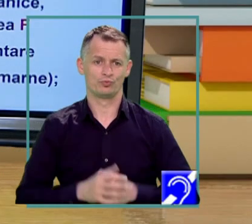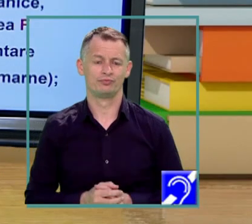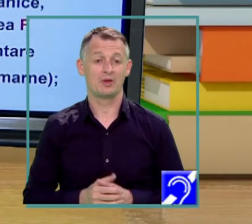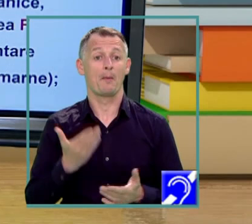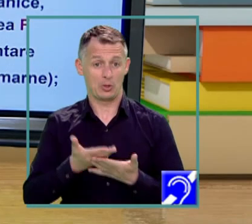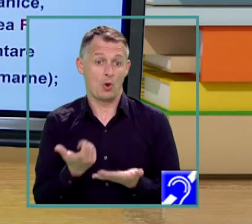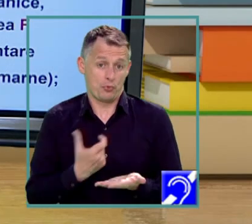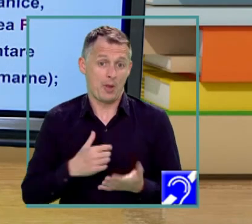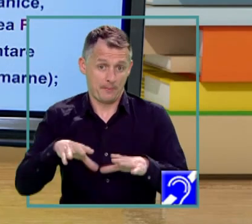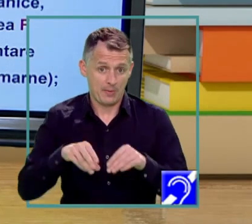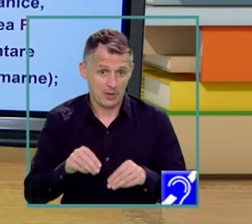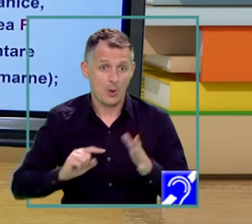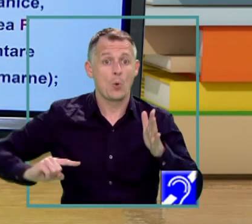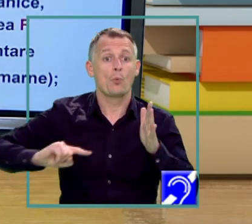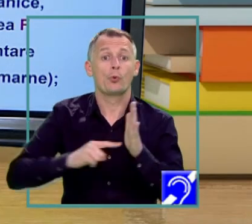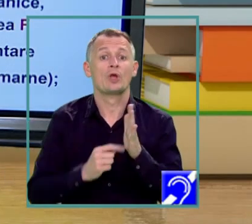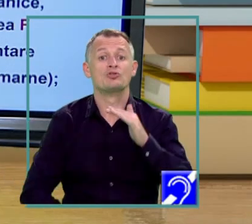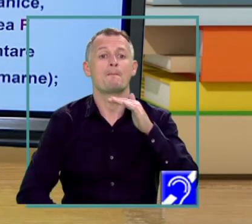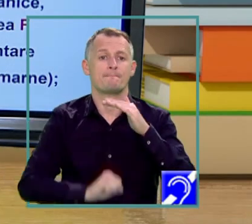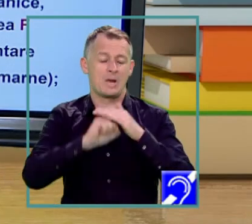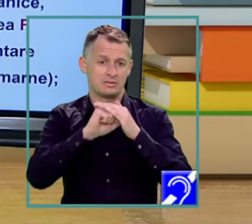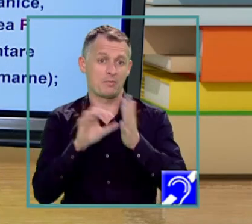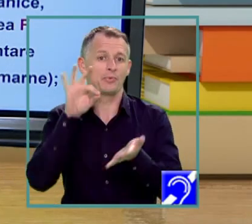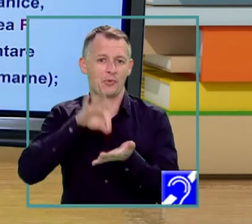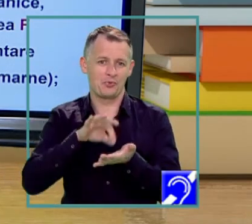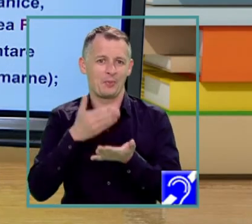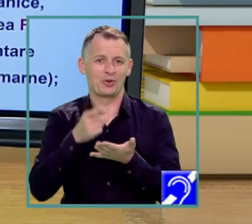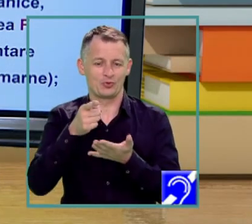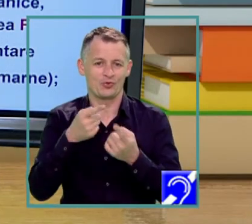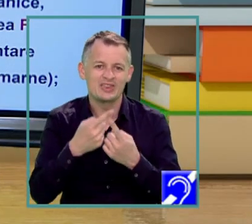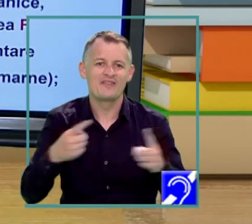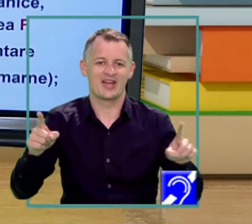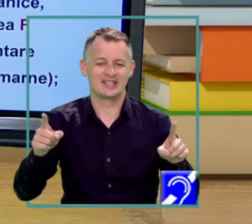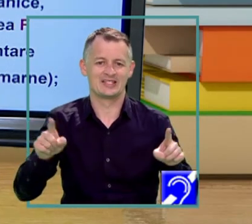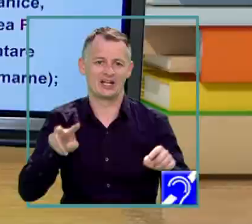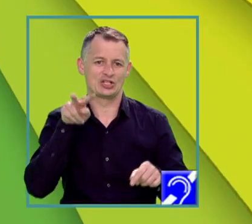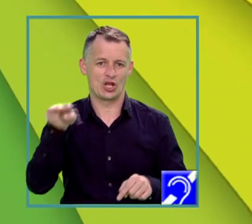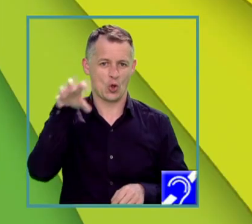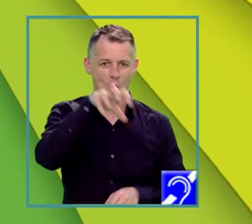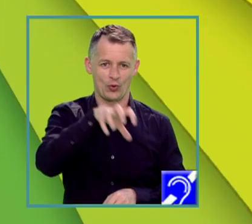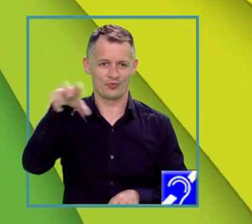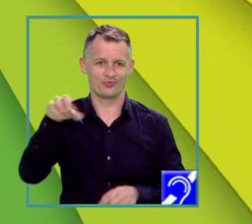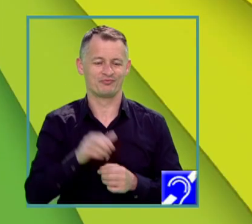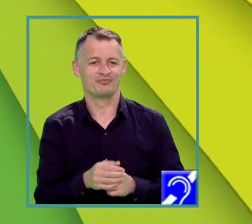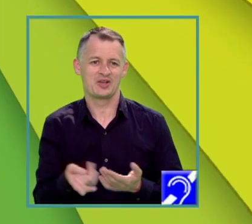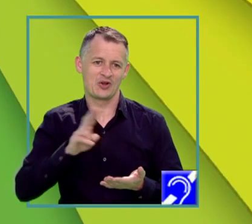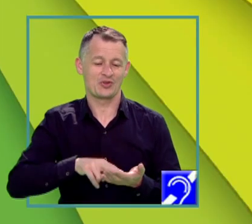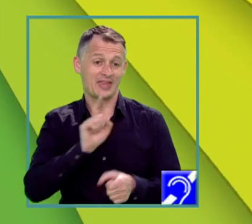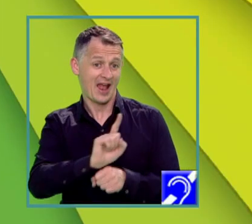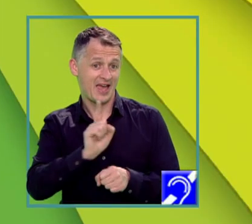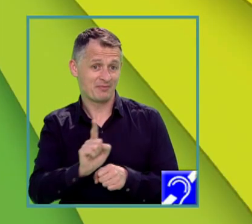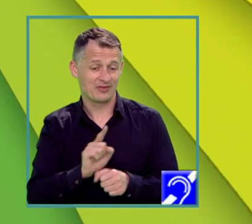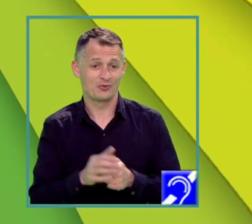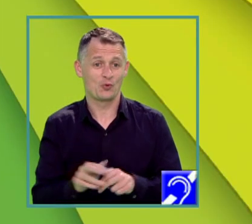Așadar pentru diferențierea între cele două unități le mai vedem încă o dată de exemplu elementul